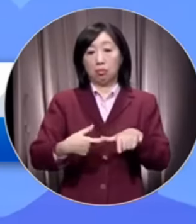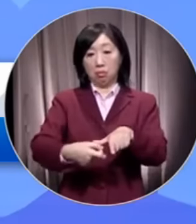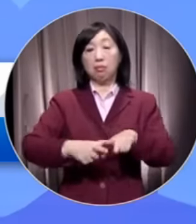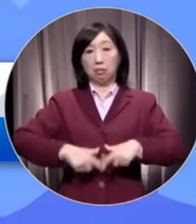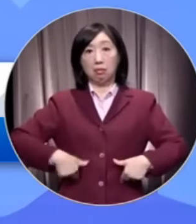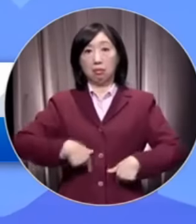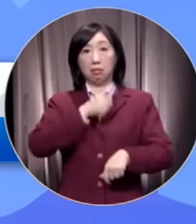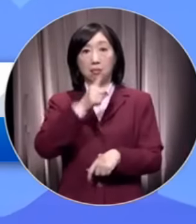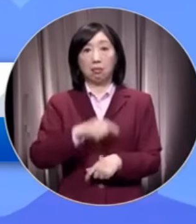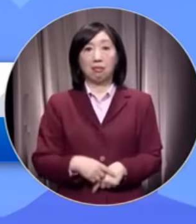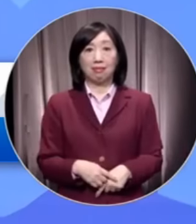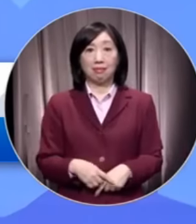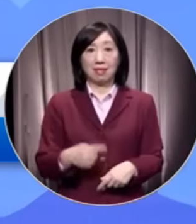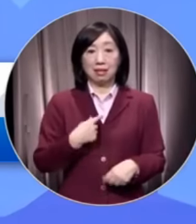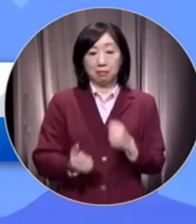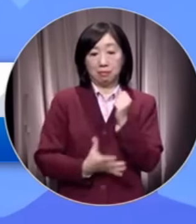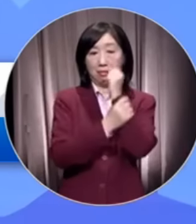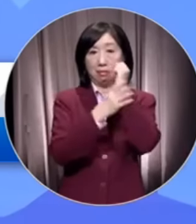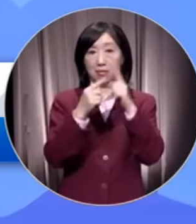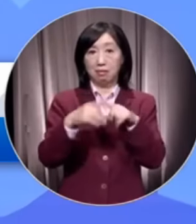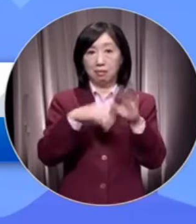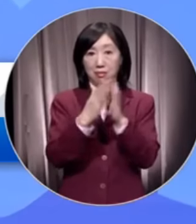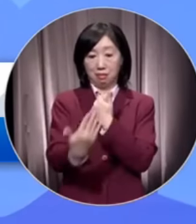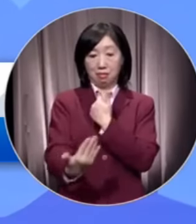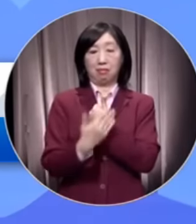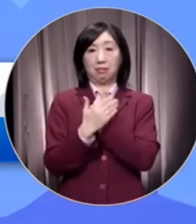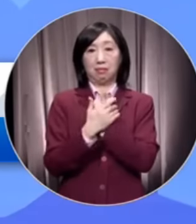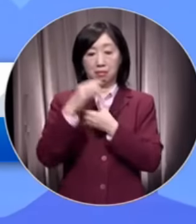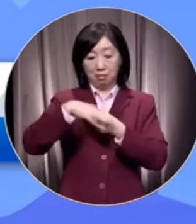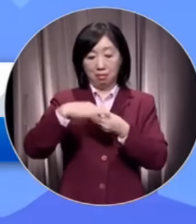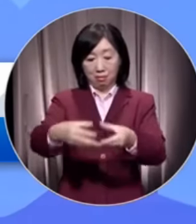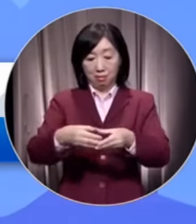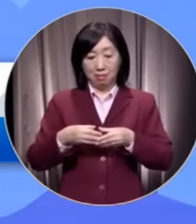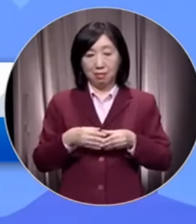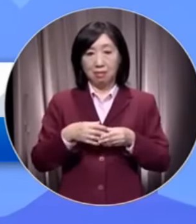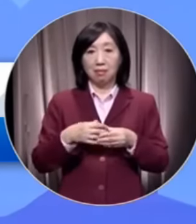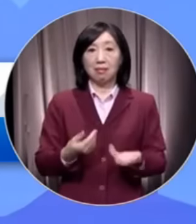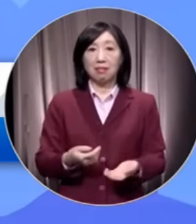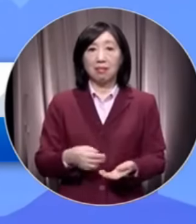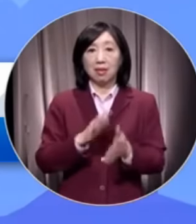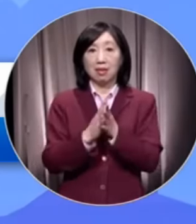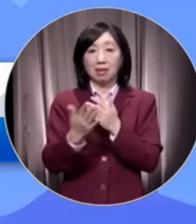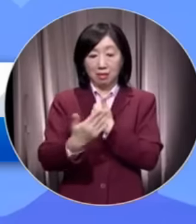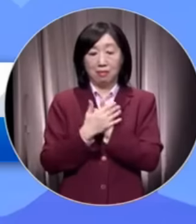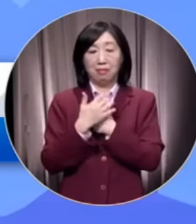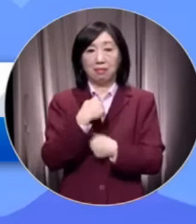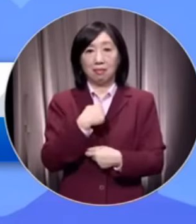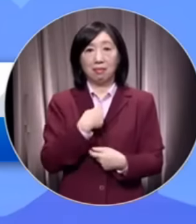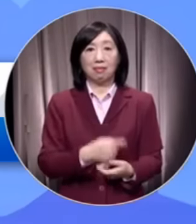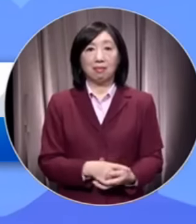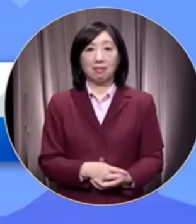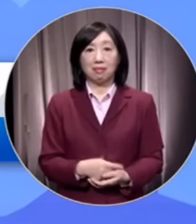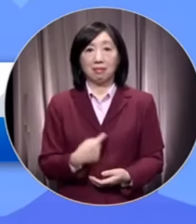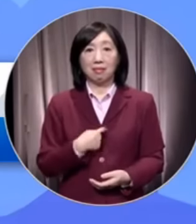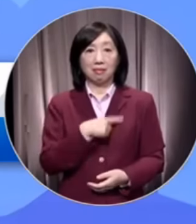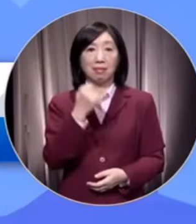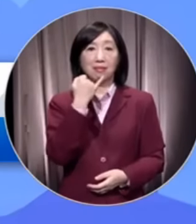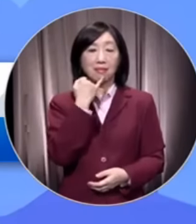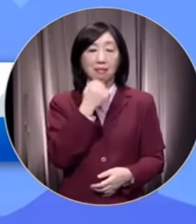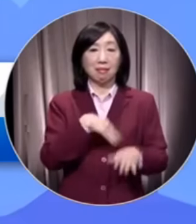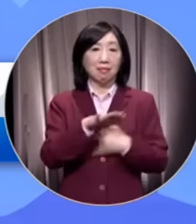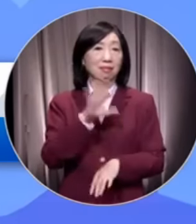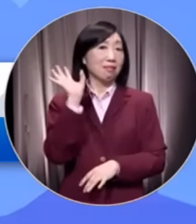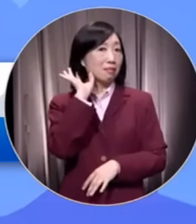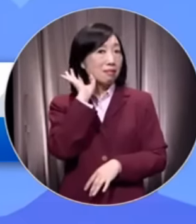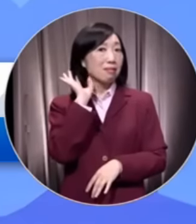们来自于我们支持者对我们财务上的支持，他们用小额捐款给我们，让我们更能够去倾听人民